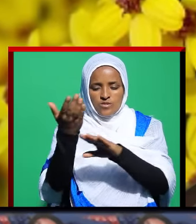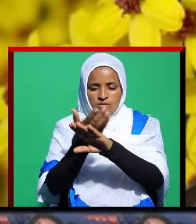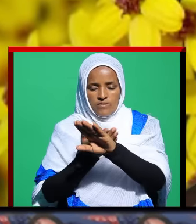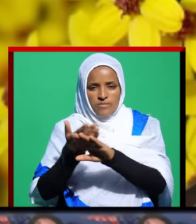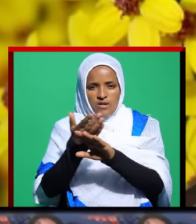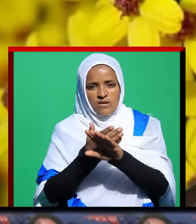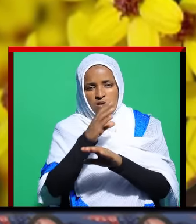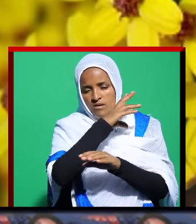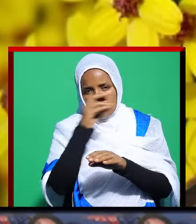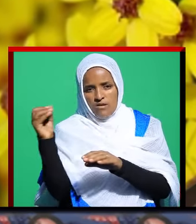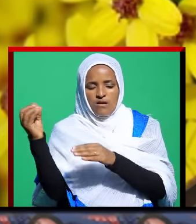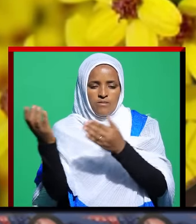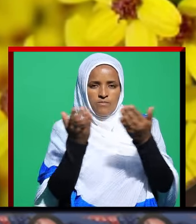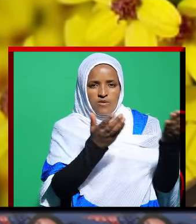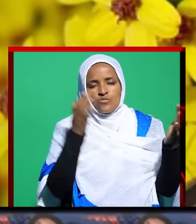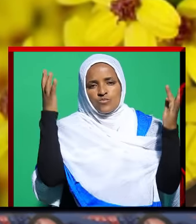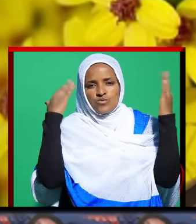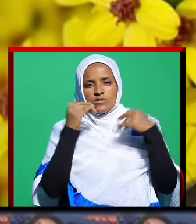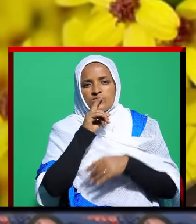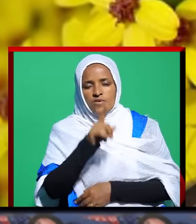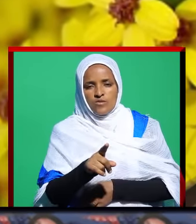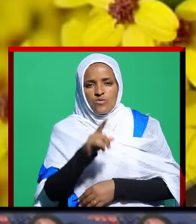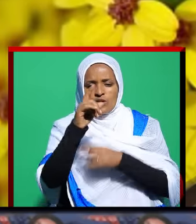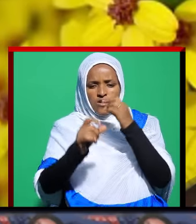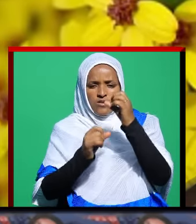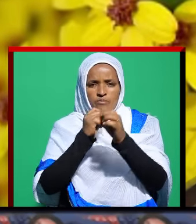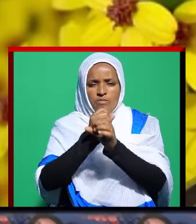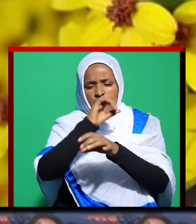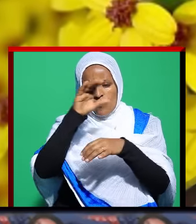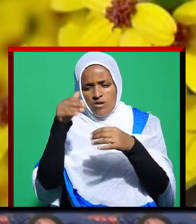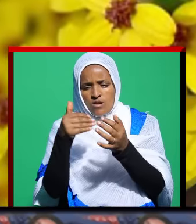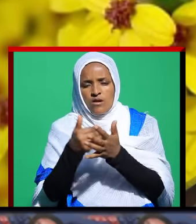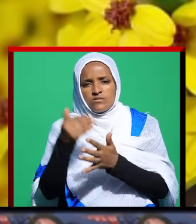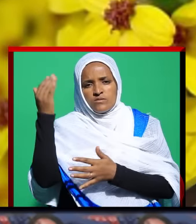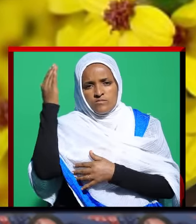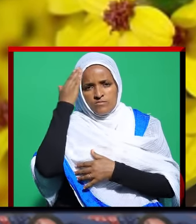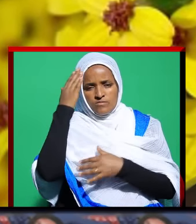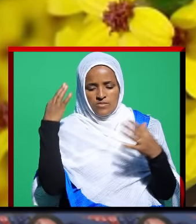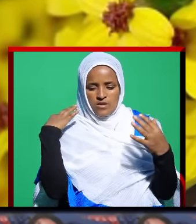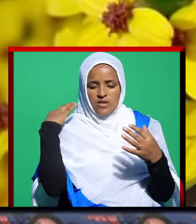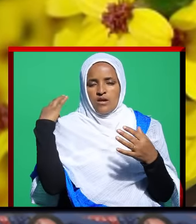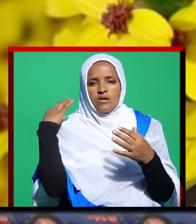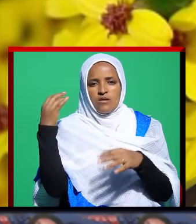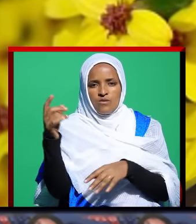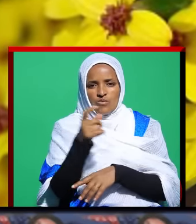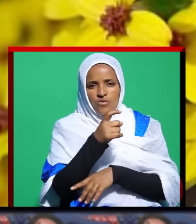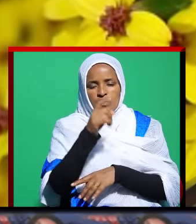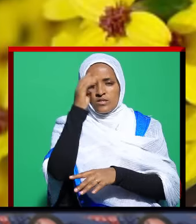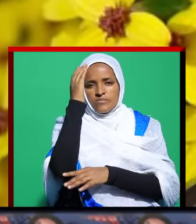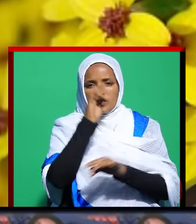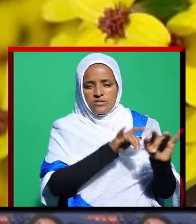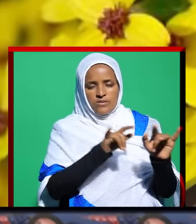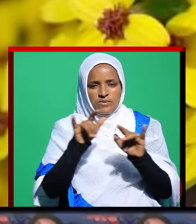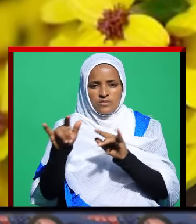ልመና እና የሚያቀርቡት ተስፋ ነው። እድሜ ሁላችንም እንደምናውቀው የግላችን የሆነ